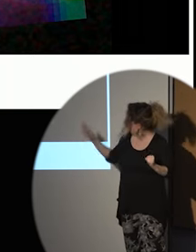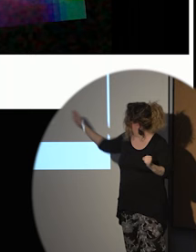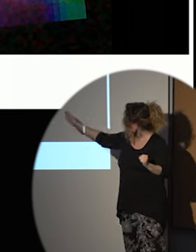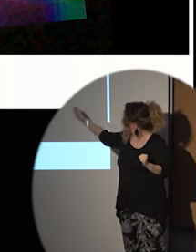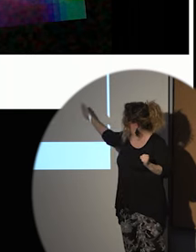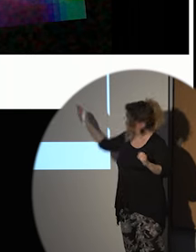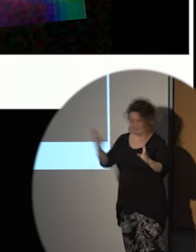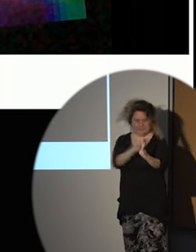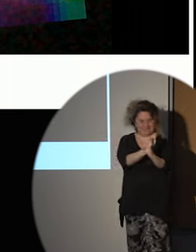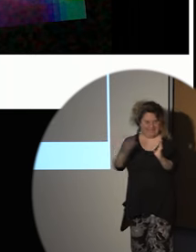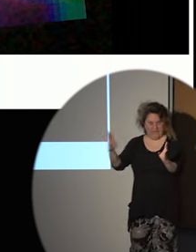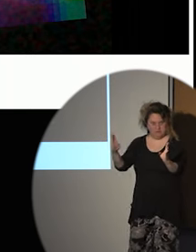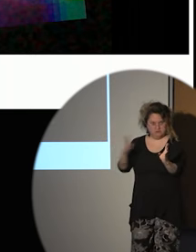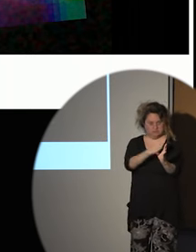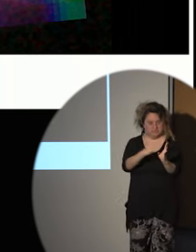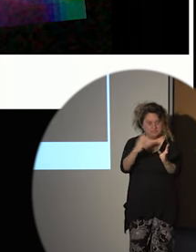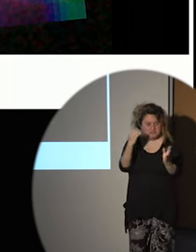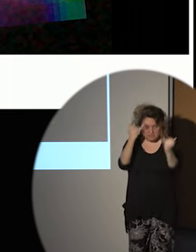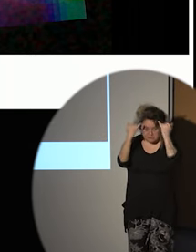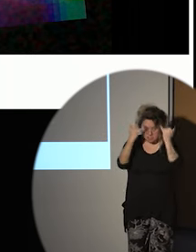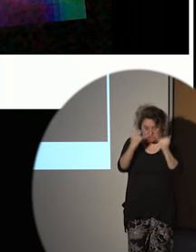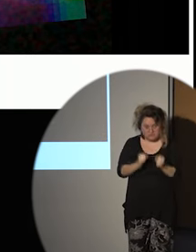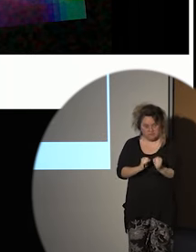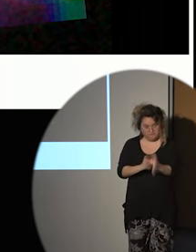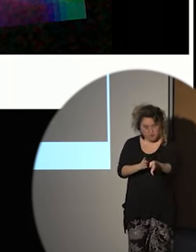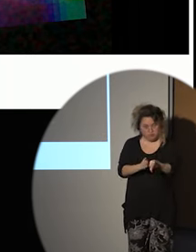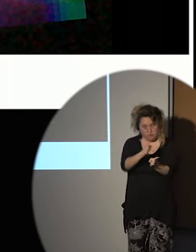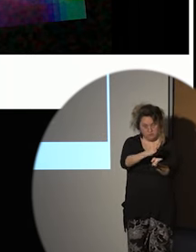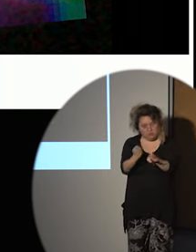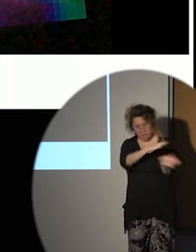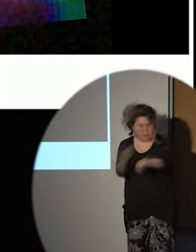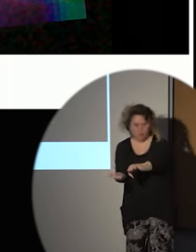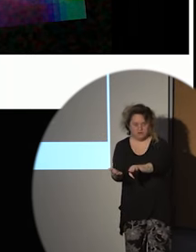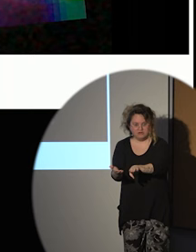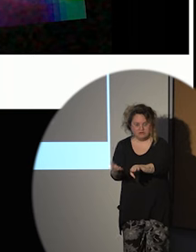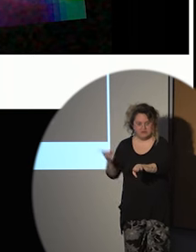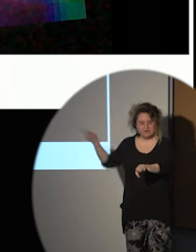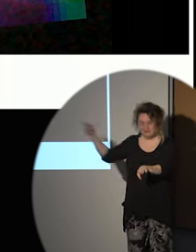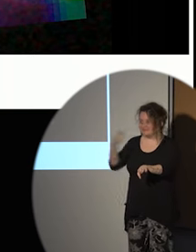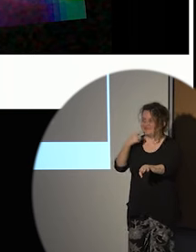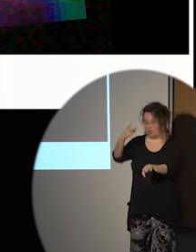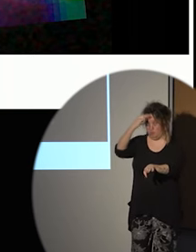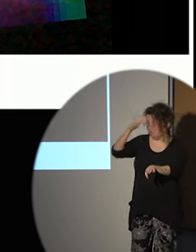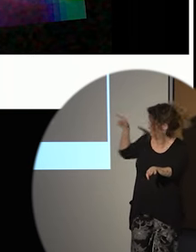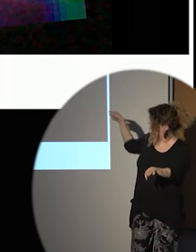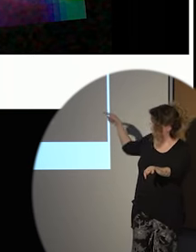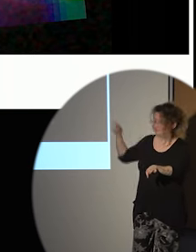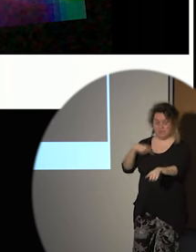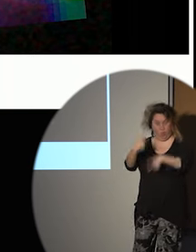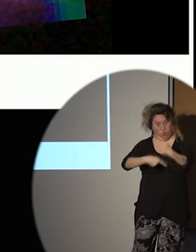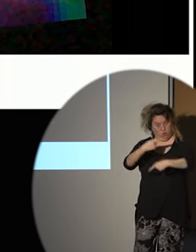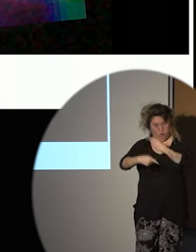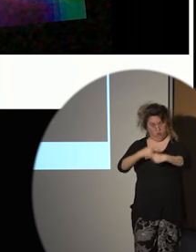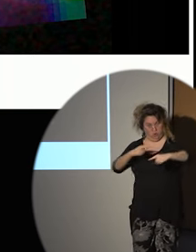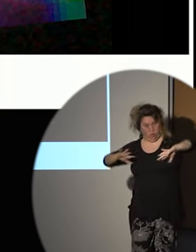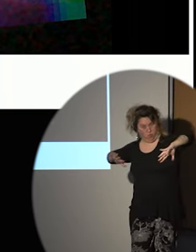vélo, vous casseriez la figure. En fait, l'objet est un objet qui est en collision, et la collision est en train de se terminer. Et c'est vrai de tous